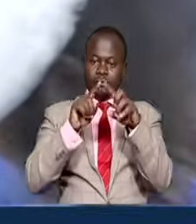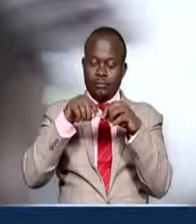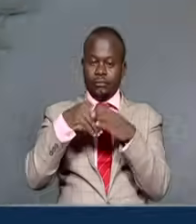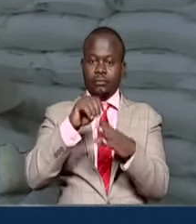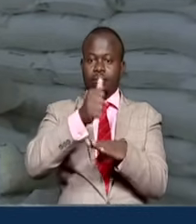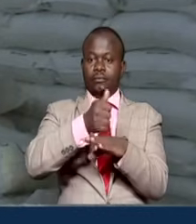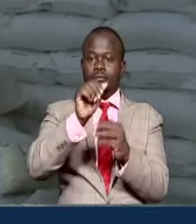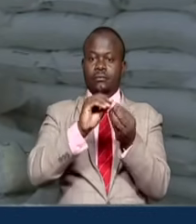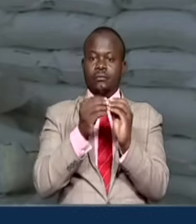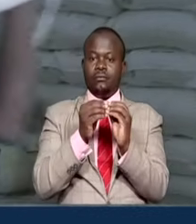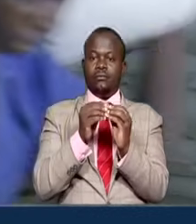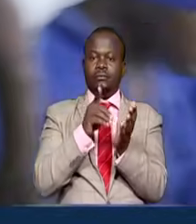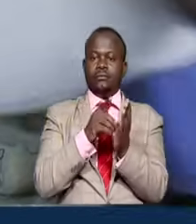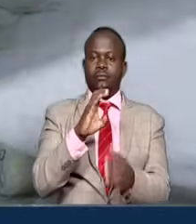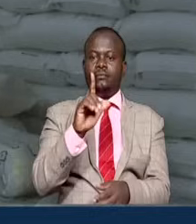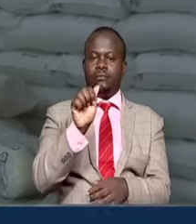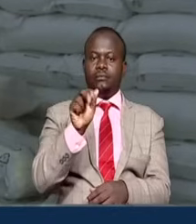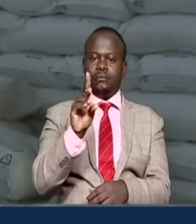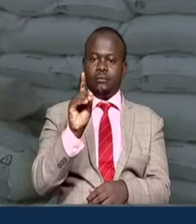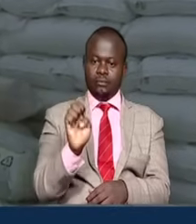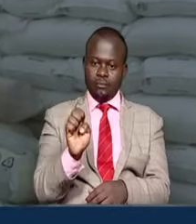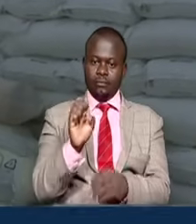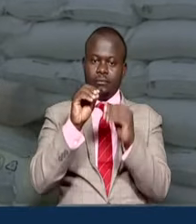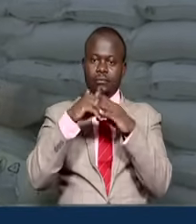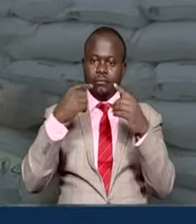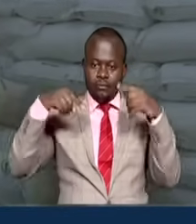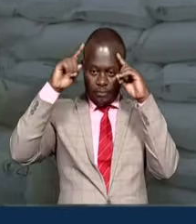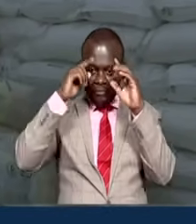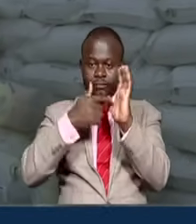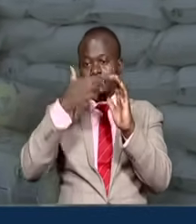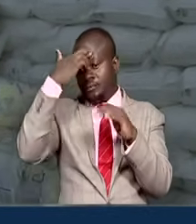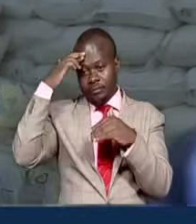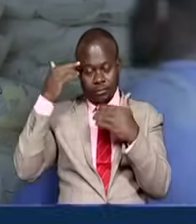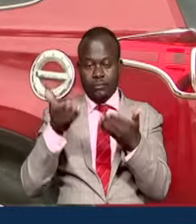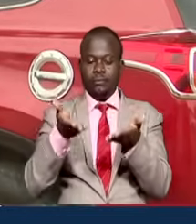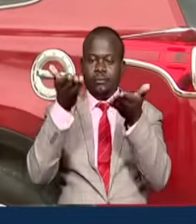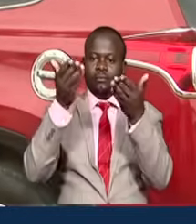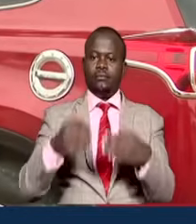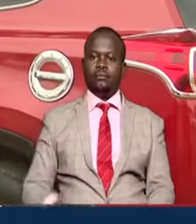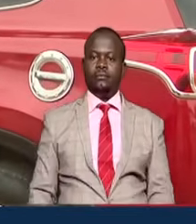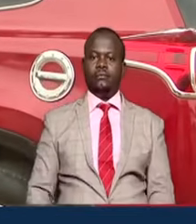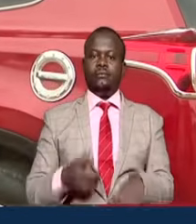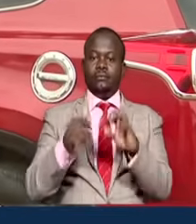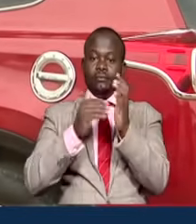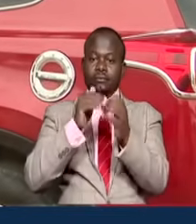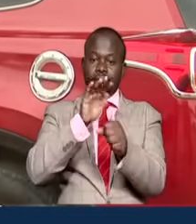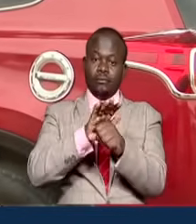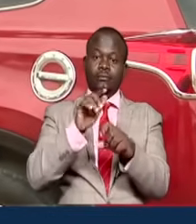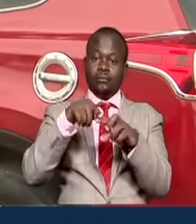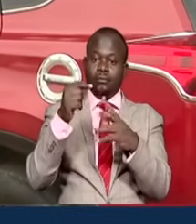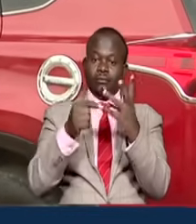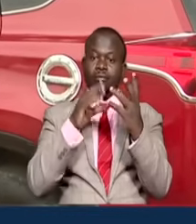iyo mibare, naho Dr. Claude Rusubana umwarimu muri kaminuza agaragaza impamvu y'irizamuka. Ariko cyane cyane bagashingira ku kintu cyo kuvuga